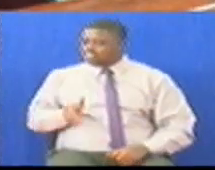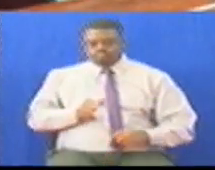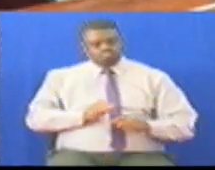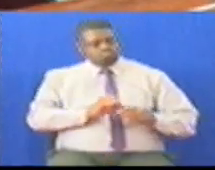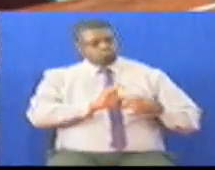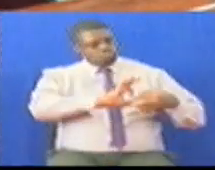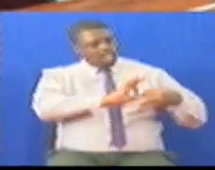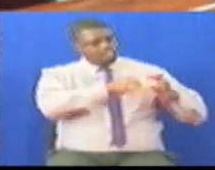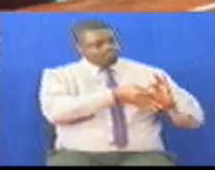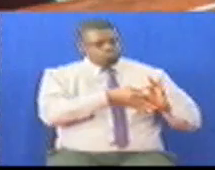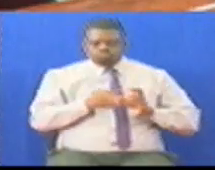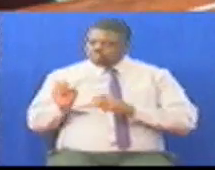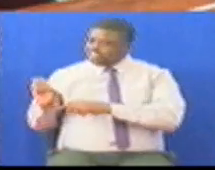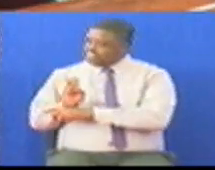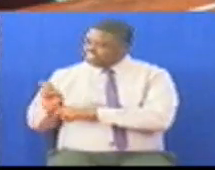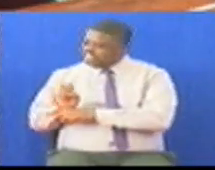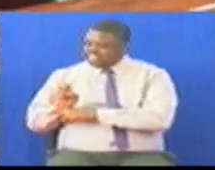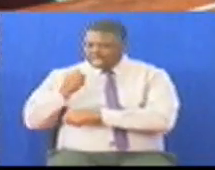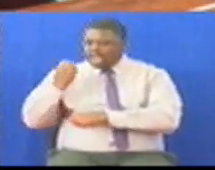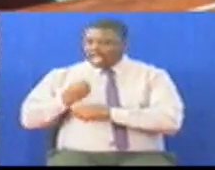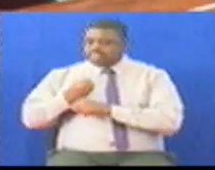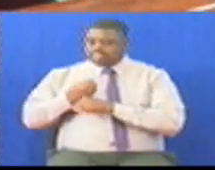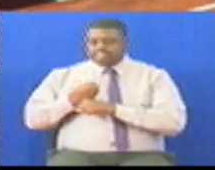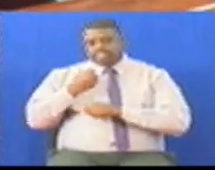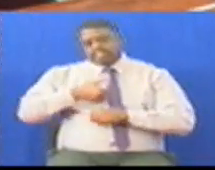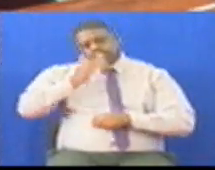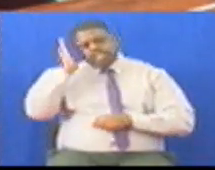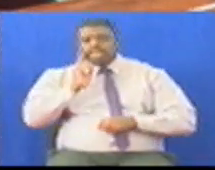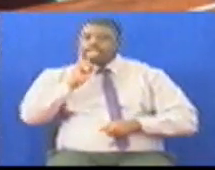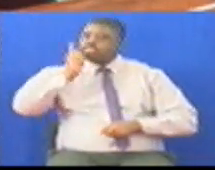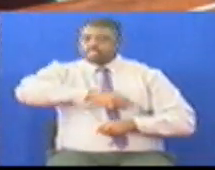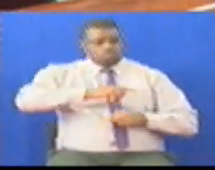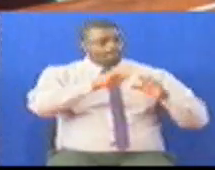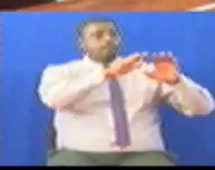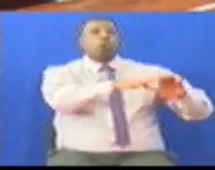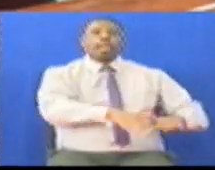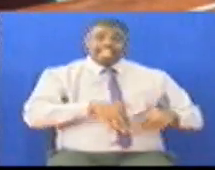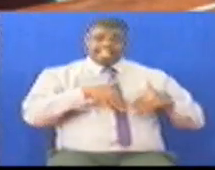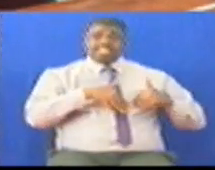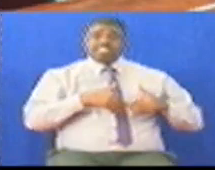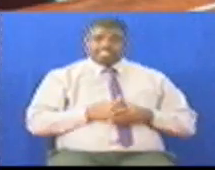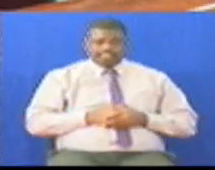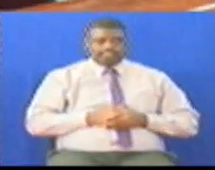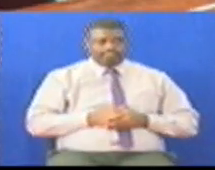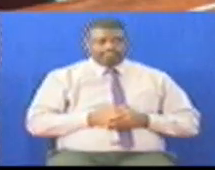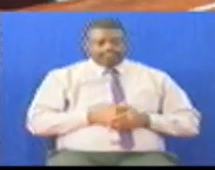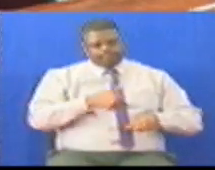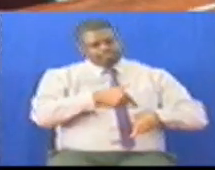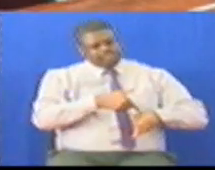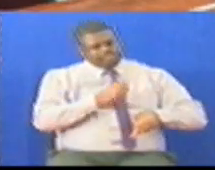kazi za kila siku za serikali bungeni. Kwa kipindi cha bunge la